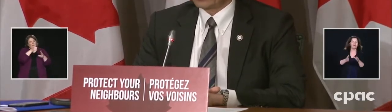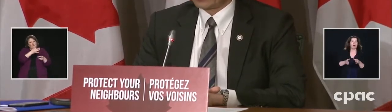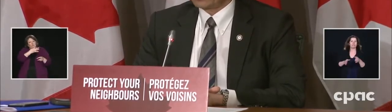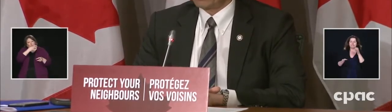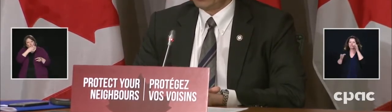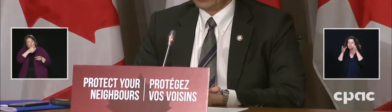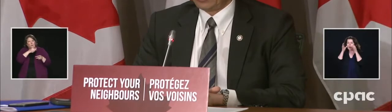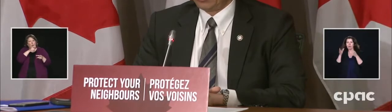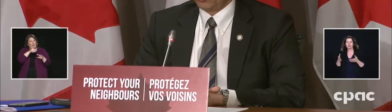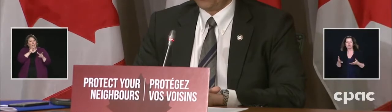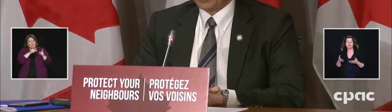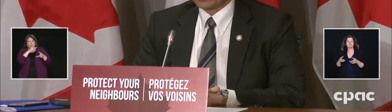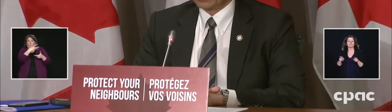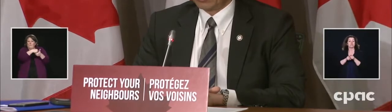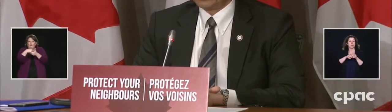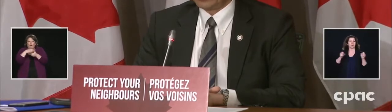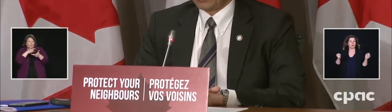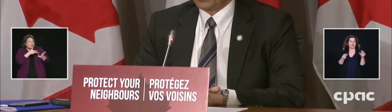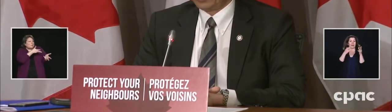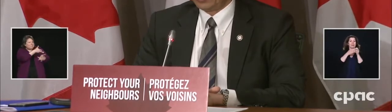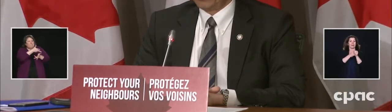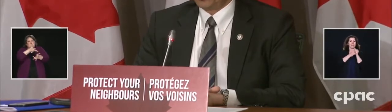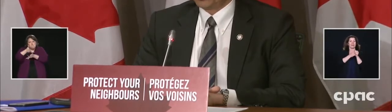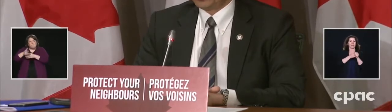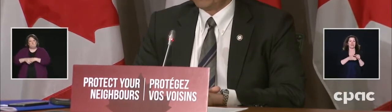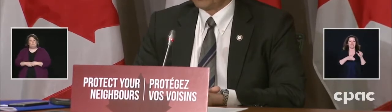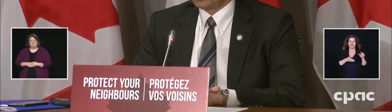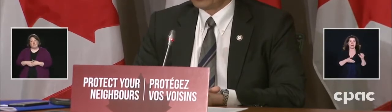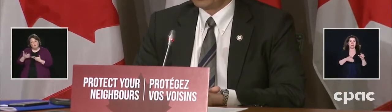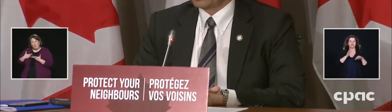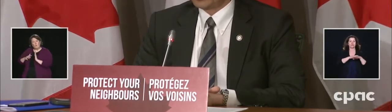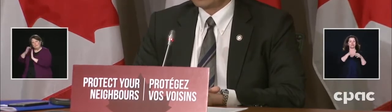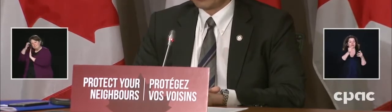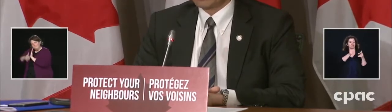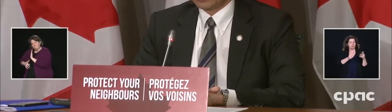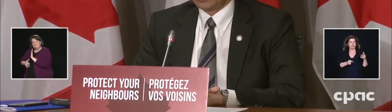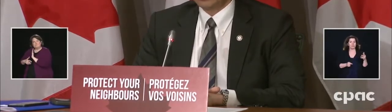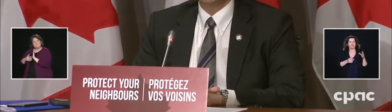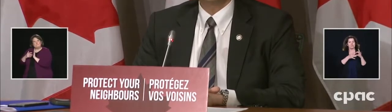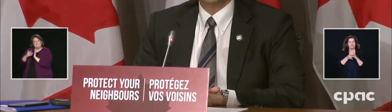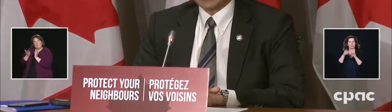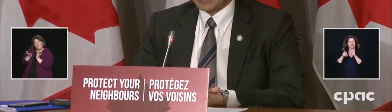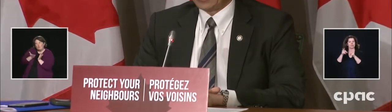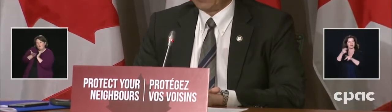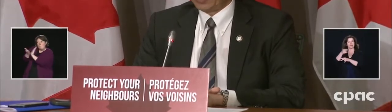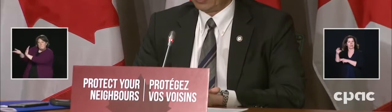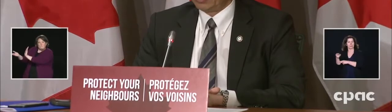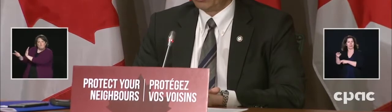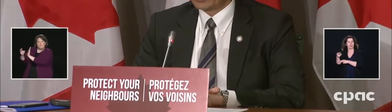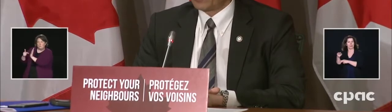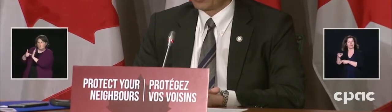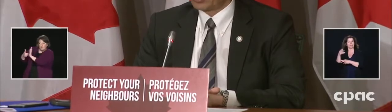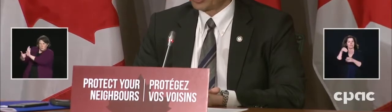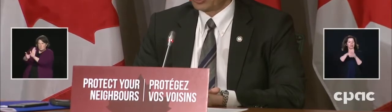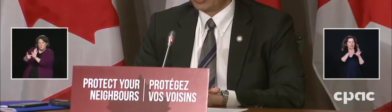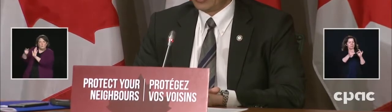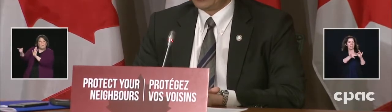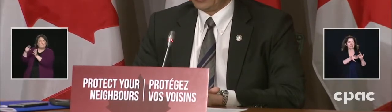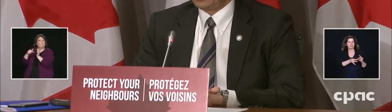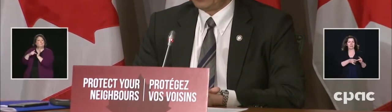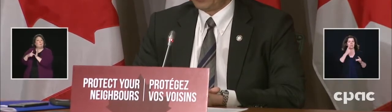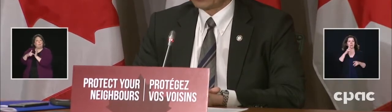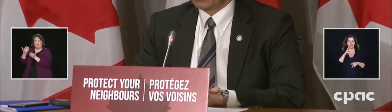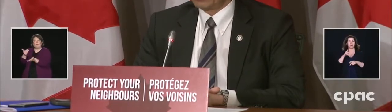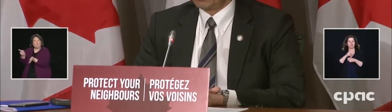les considérations liées aux personnes handicapées pour que les fournisseurs de soins de santé puissent adapter leurs approches